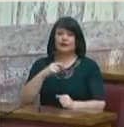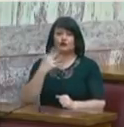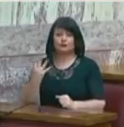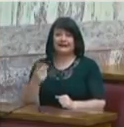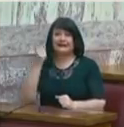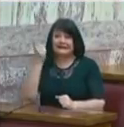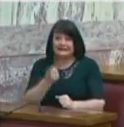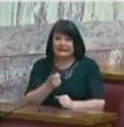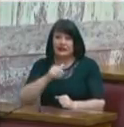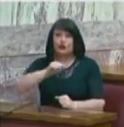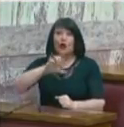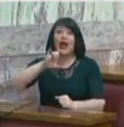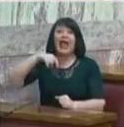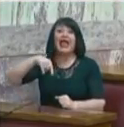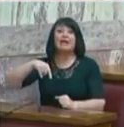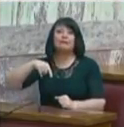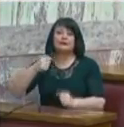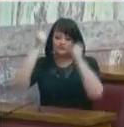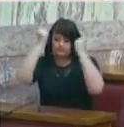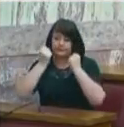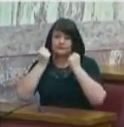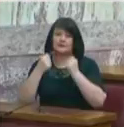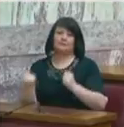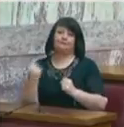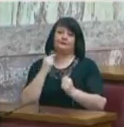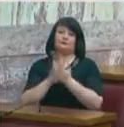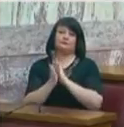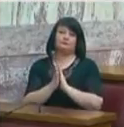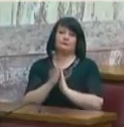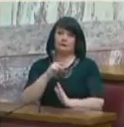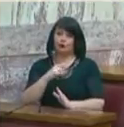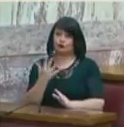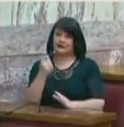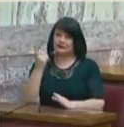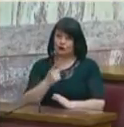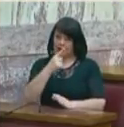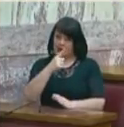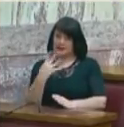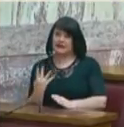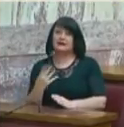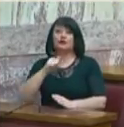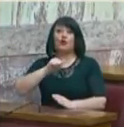25% του ακαθάριστου εγχώριου προϊόντος της χώρας, το 1/4 του ΑΕΠ,